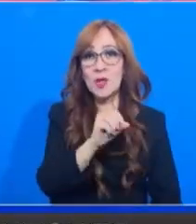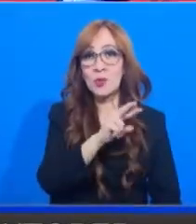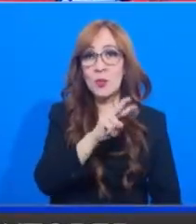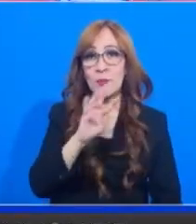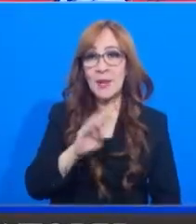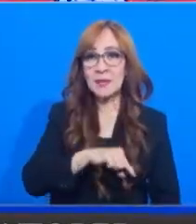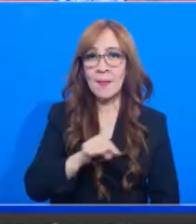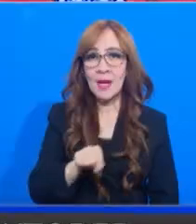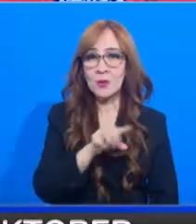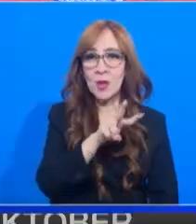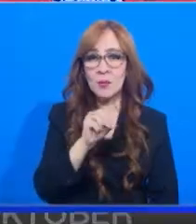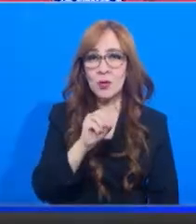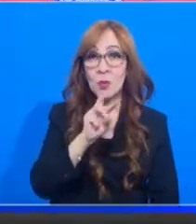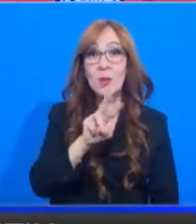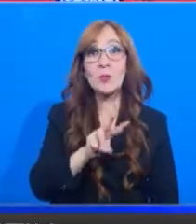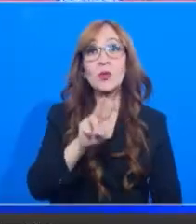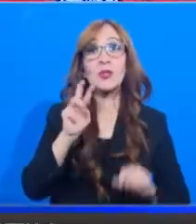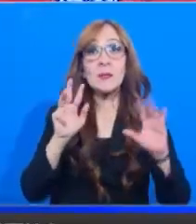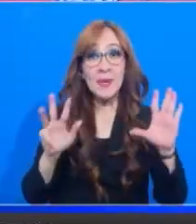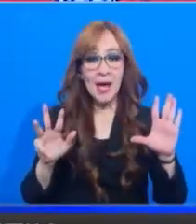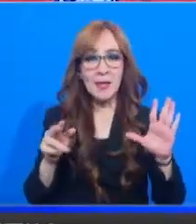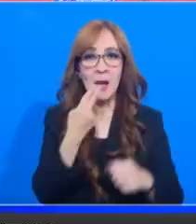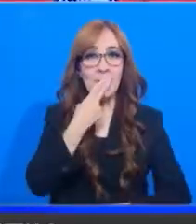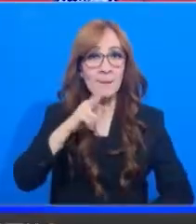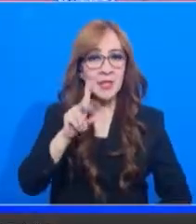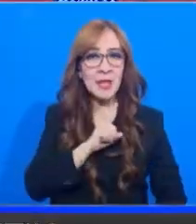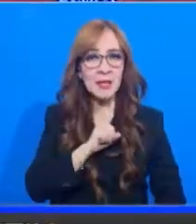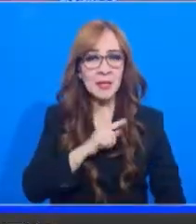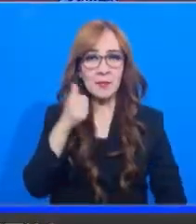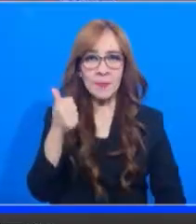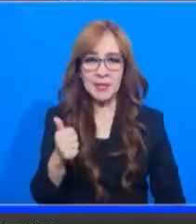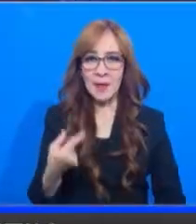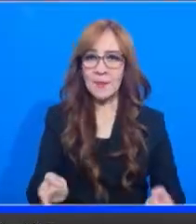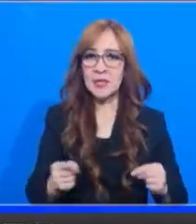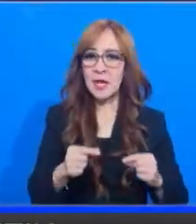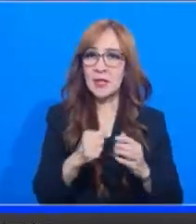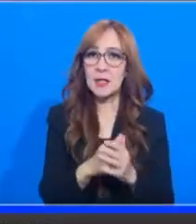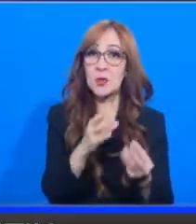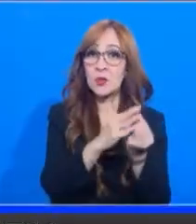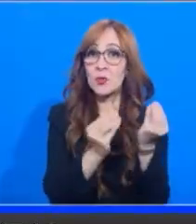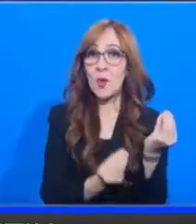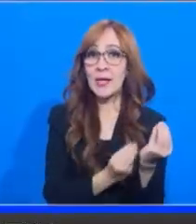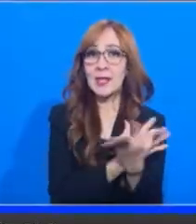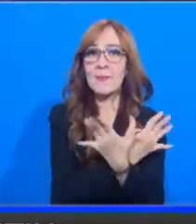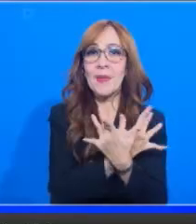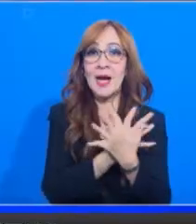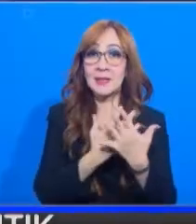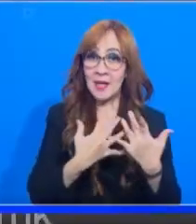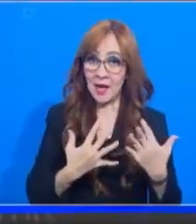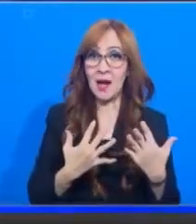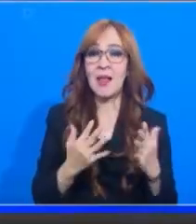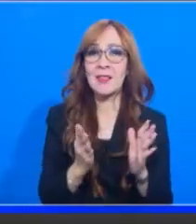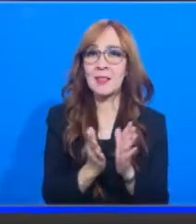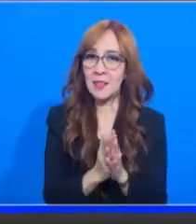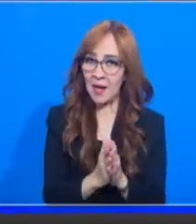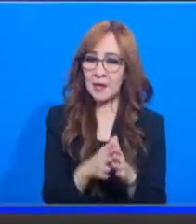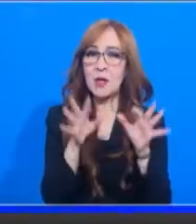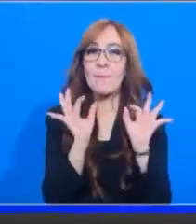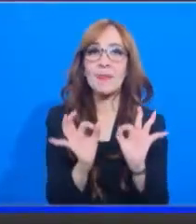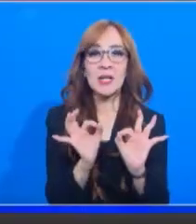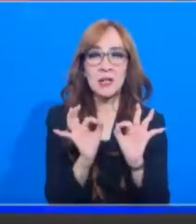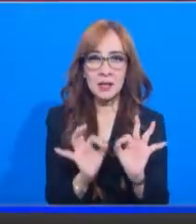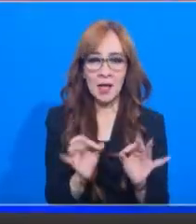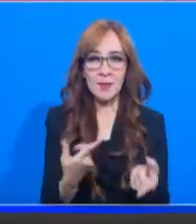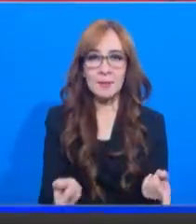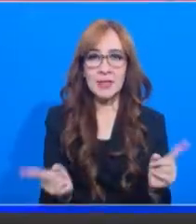20242029 mereka optimistis bisa berperan sebagai wakil rakyat di parlemen dan pendidikan menjadi salah